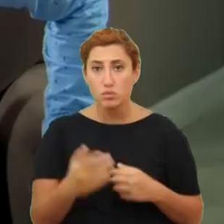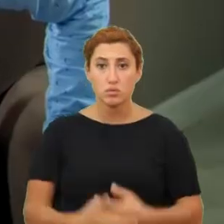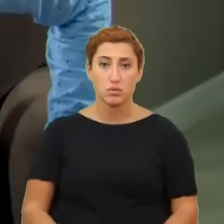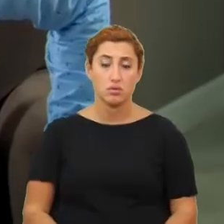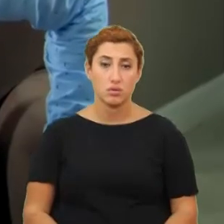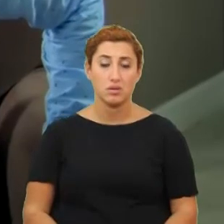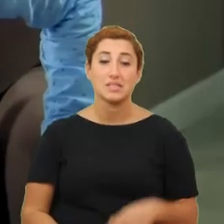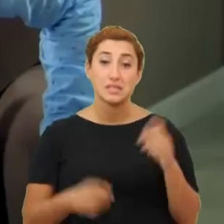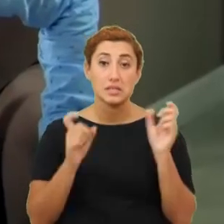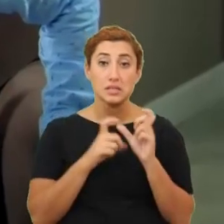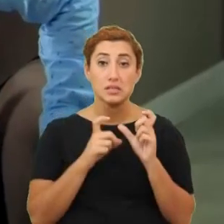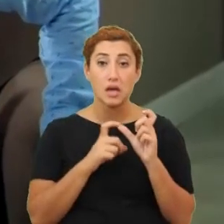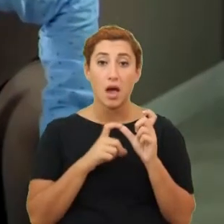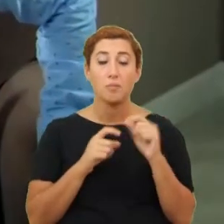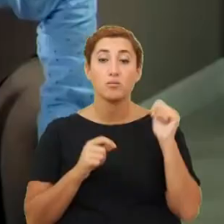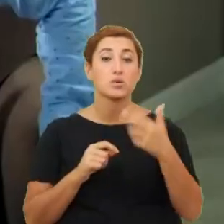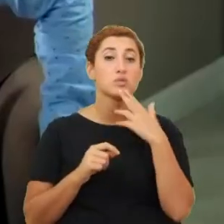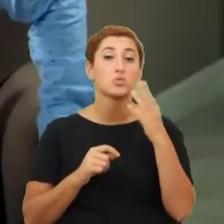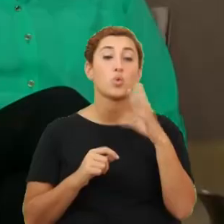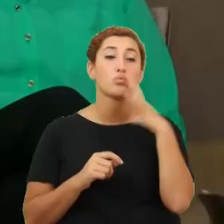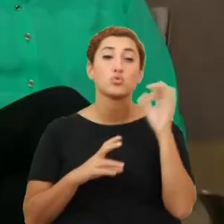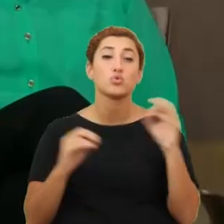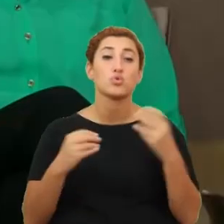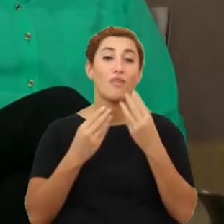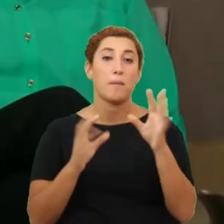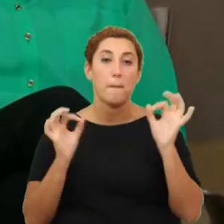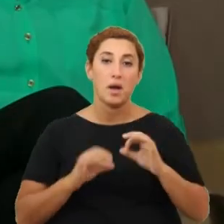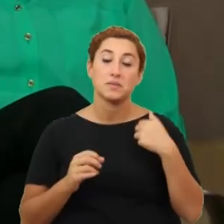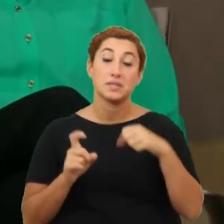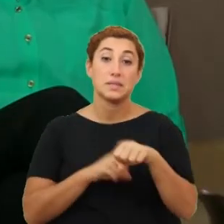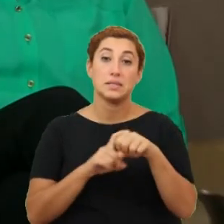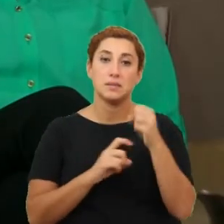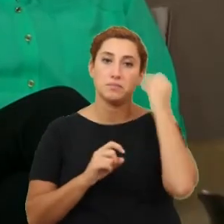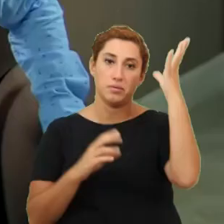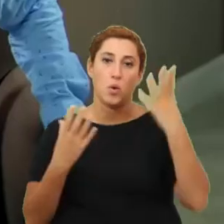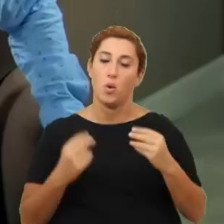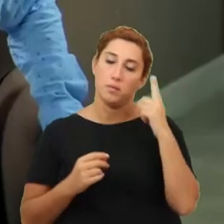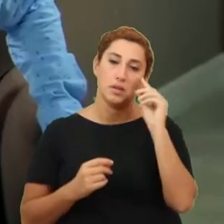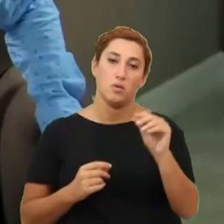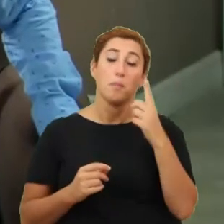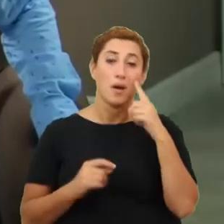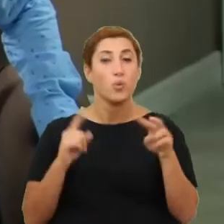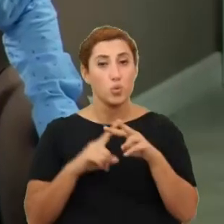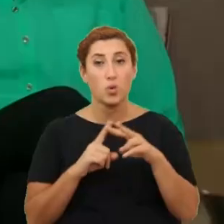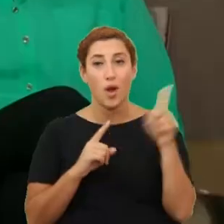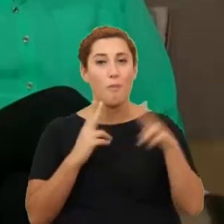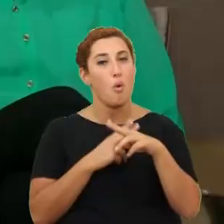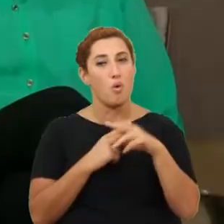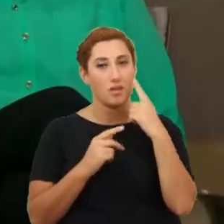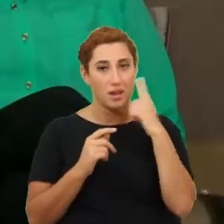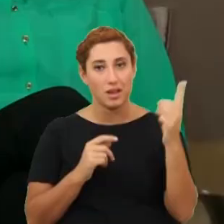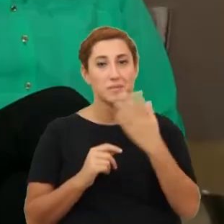Sarp'cığım. Sarp, ha bu kızı çok mutsuz etmeye başladın. Bak tepemin taşı atay ha. Bak Nurhancığımdan örnek